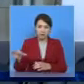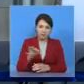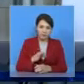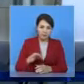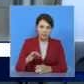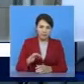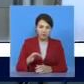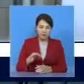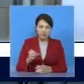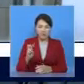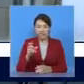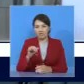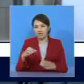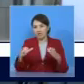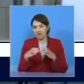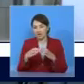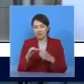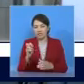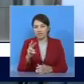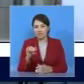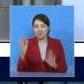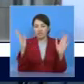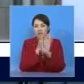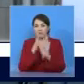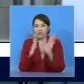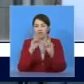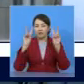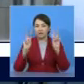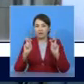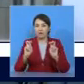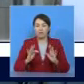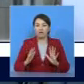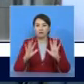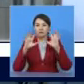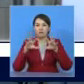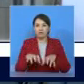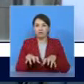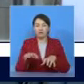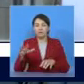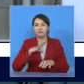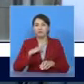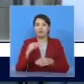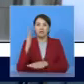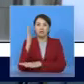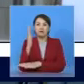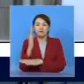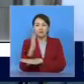приняли в эко-акции «Кейле Табигат». В парке первого президента были высажены